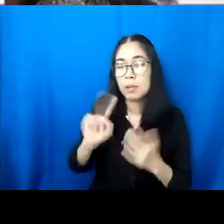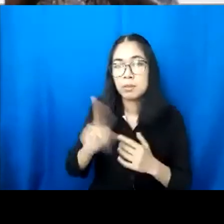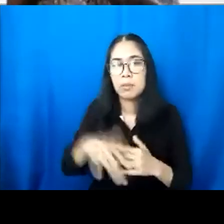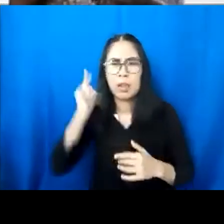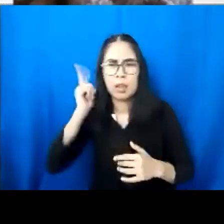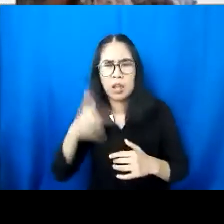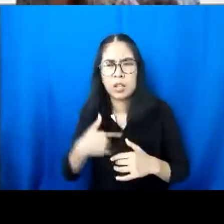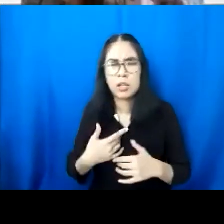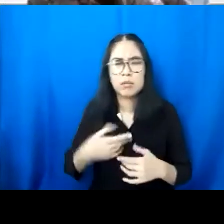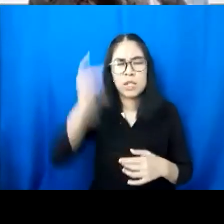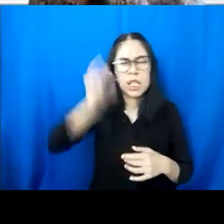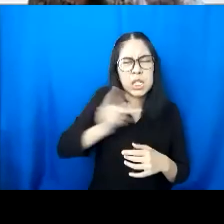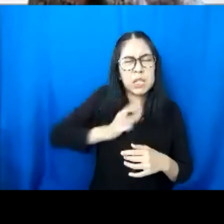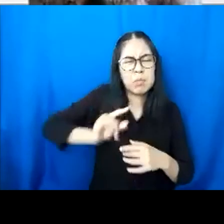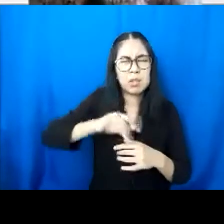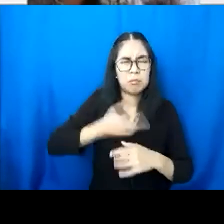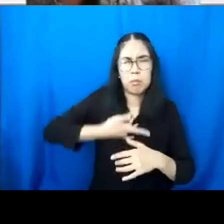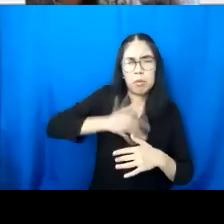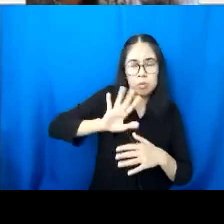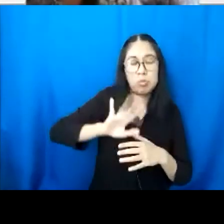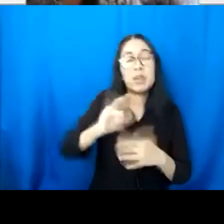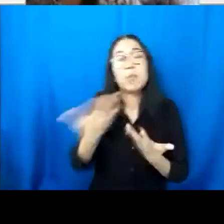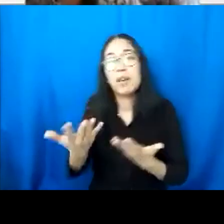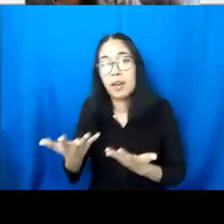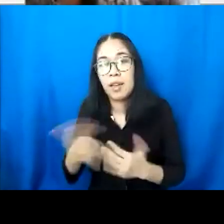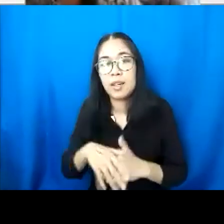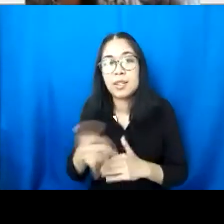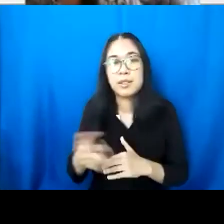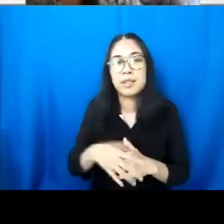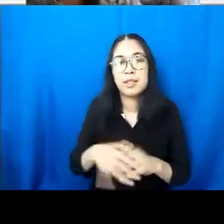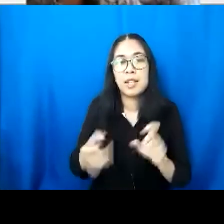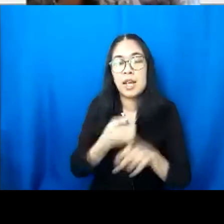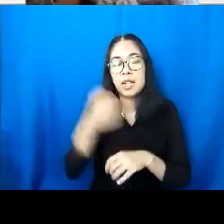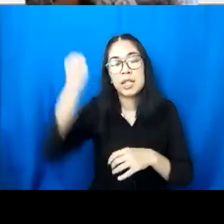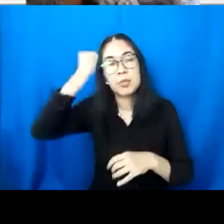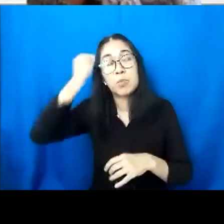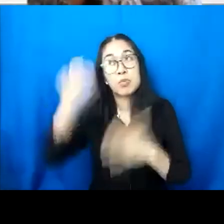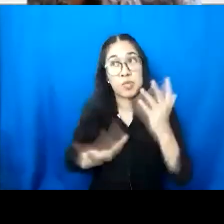ribet. Gimana nih Mas Rahman? Ini kayaknya pertanyaan dari ibu-ibu berarti ya.